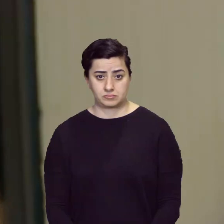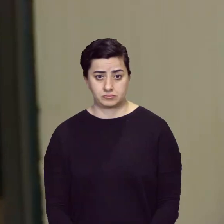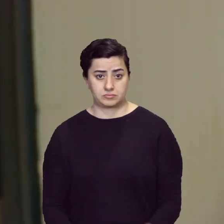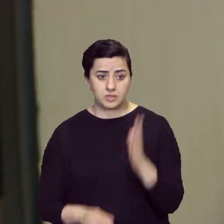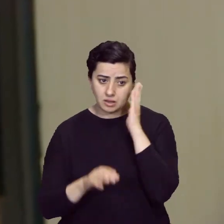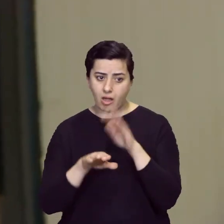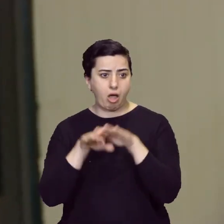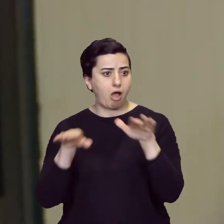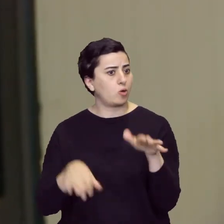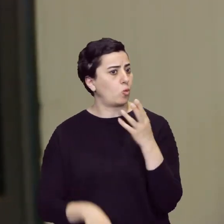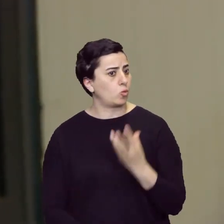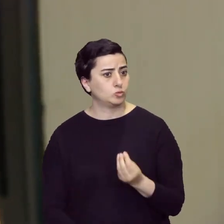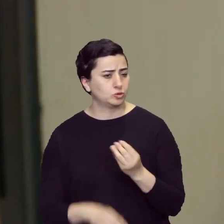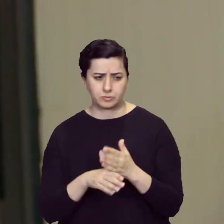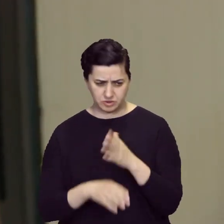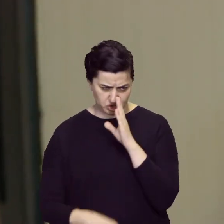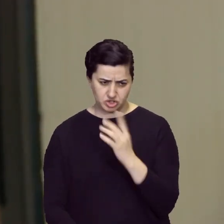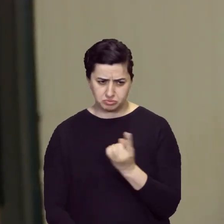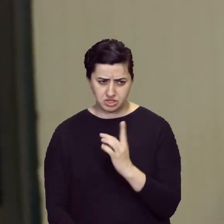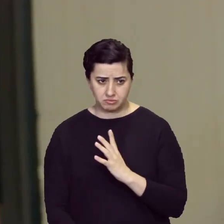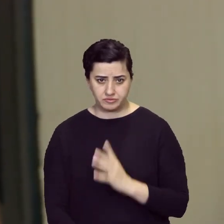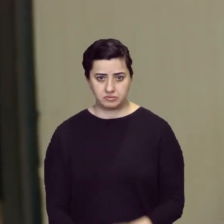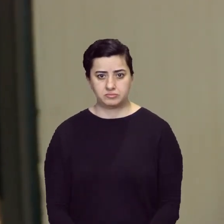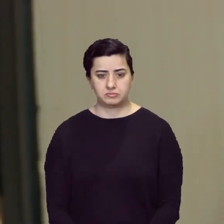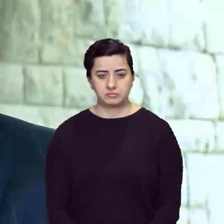yataklarınızı bile ayırdığınıza göre ciddi bir şey olmalı.